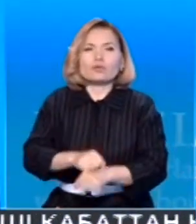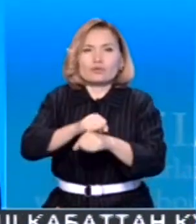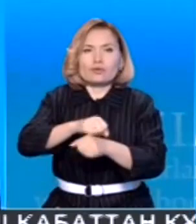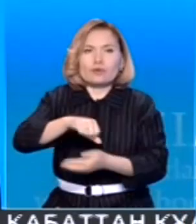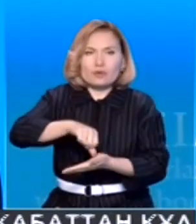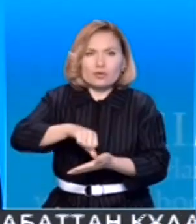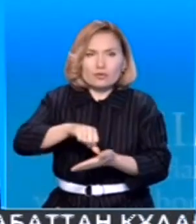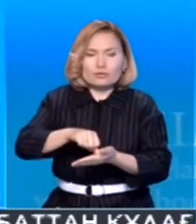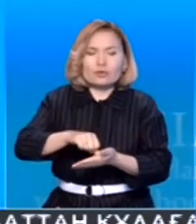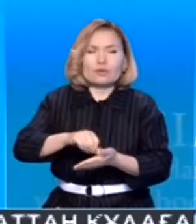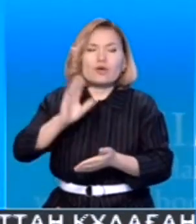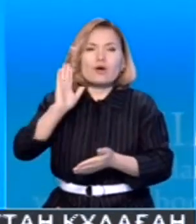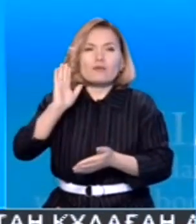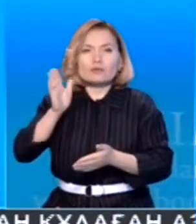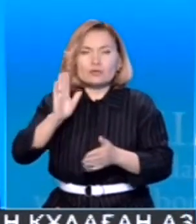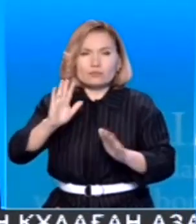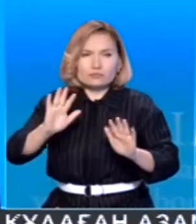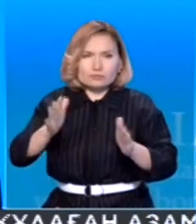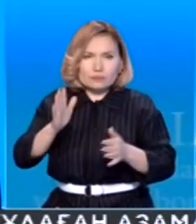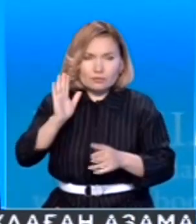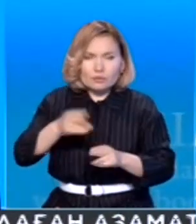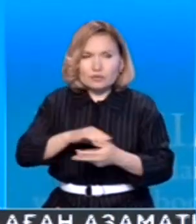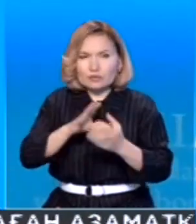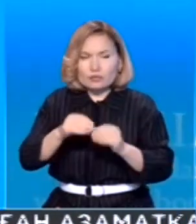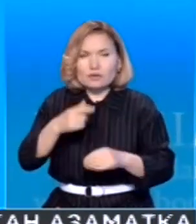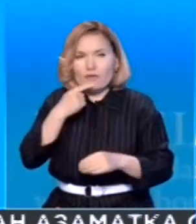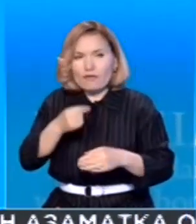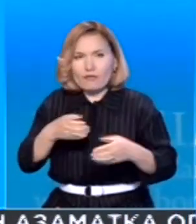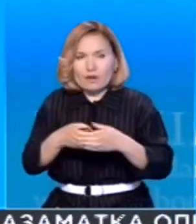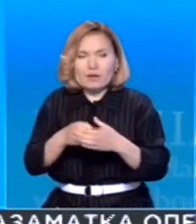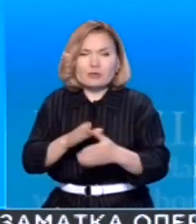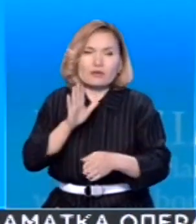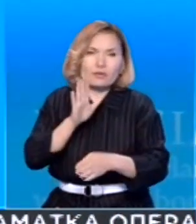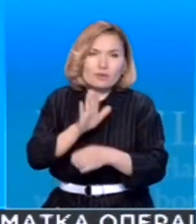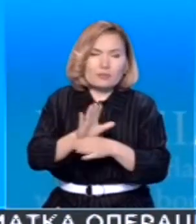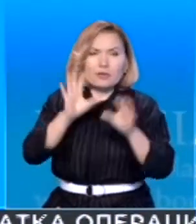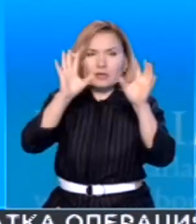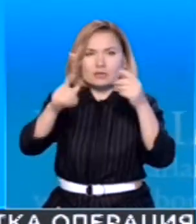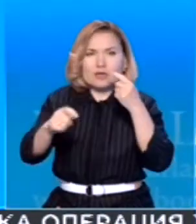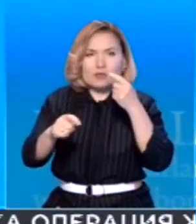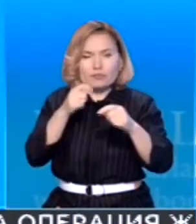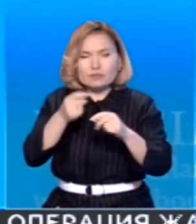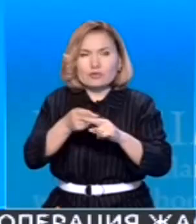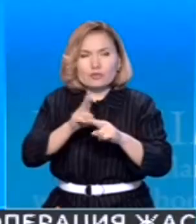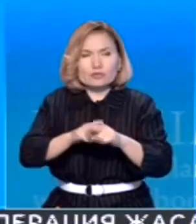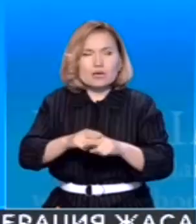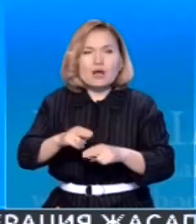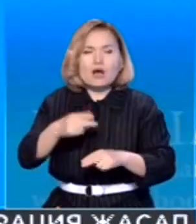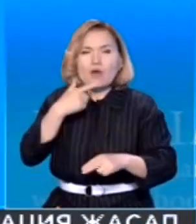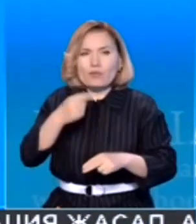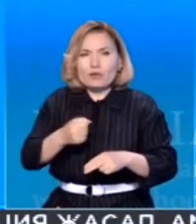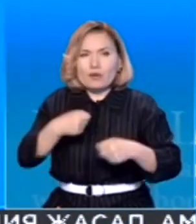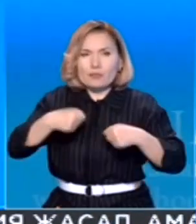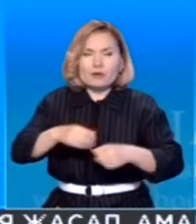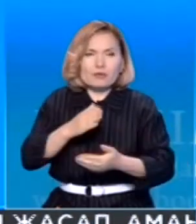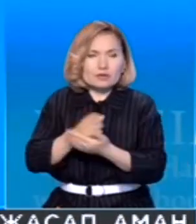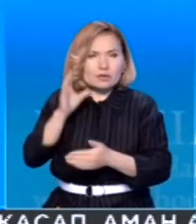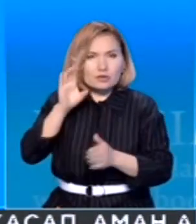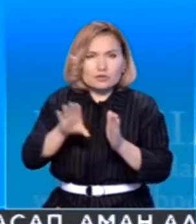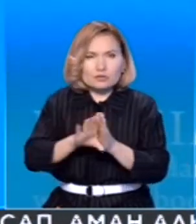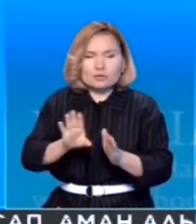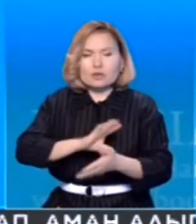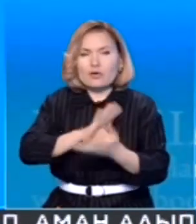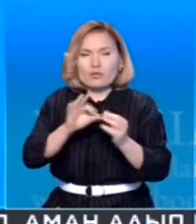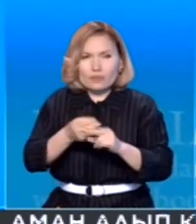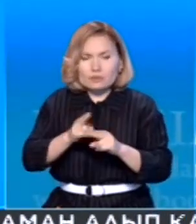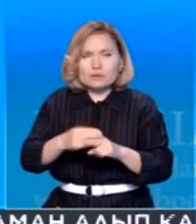өз басымен ойлайды ғой, кімді атып жатыр. Қылмыскер болса қылмыскер, халық болса ол халық, шешім қабылдау